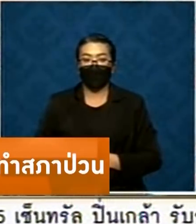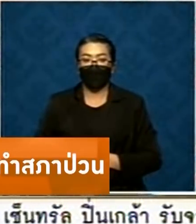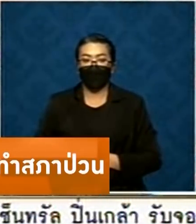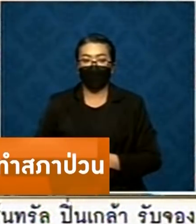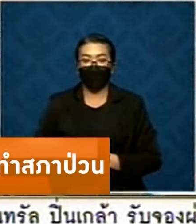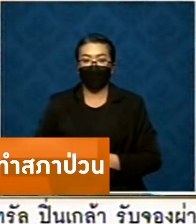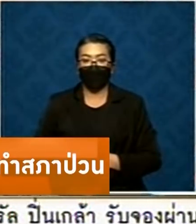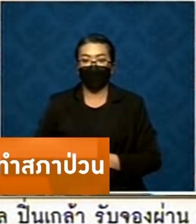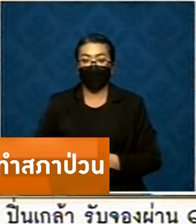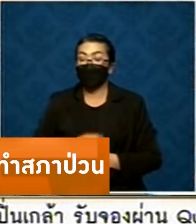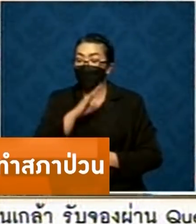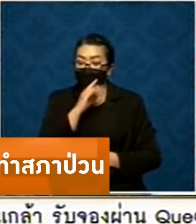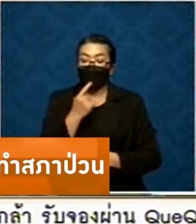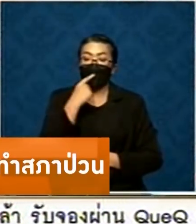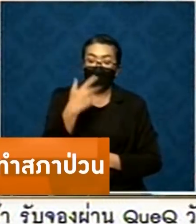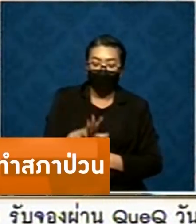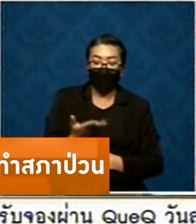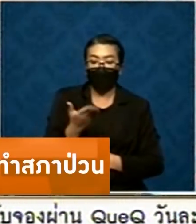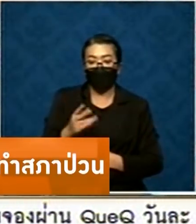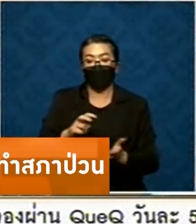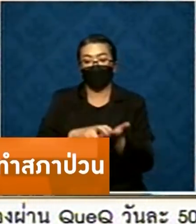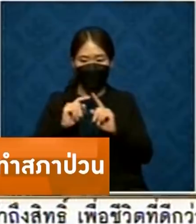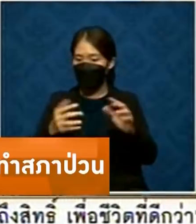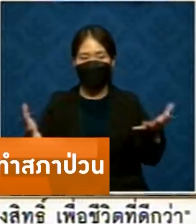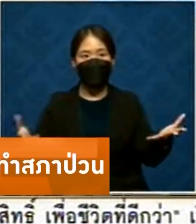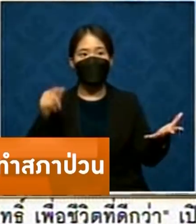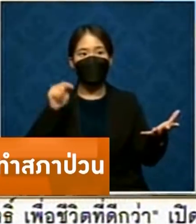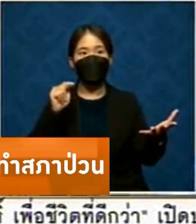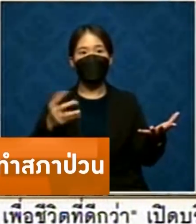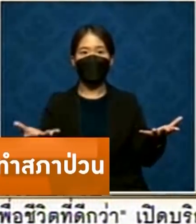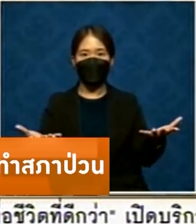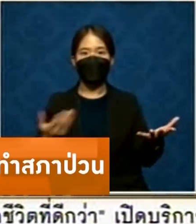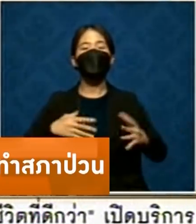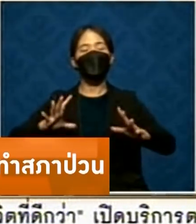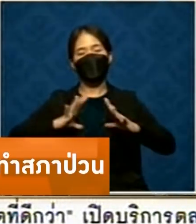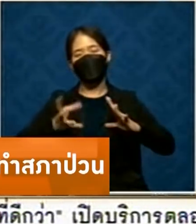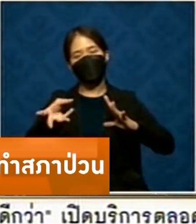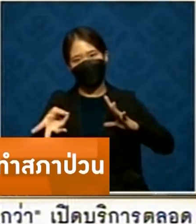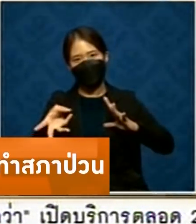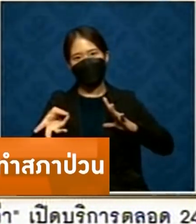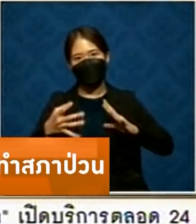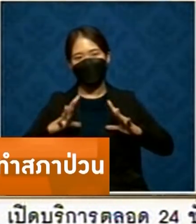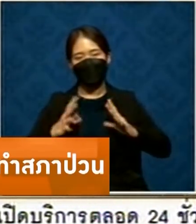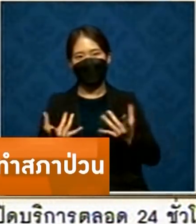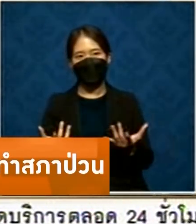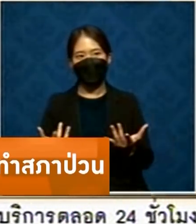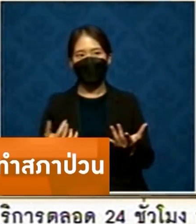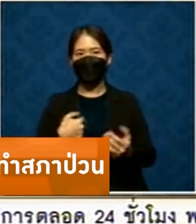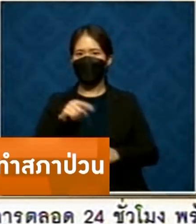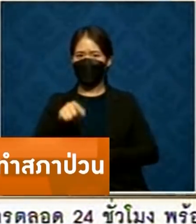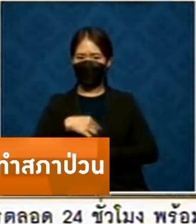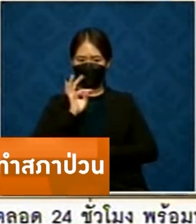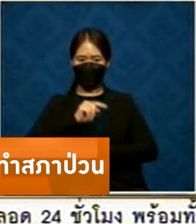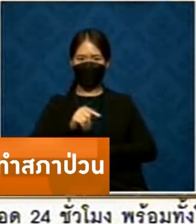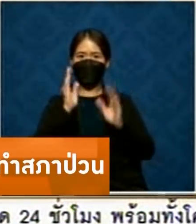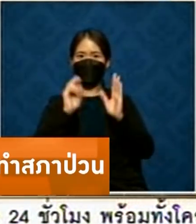ทำให้สังคมเห็นว่ารัฐบาลพลเอกประยุทธ์นั้นล้มเหลวนะครับในการทำงานนะครับไม่รับผิดชอบต่อการ